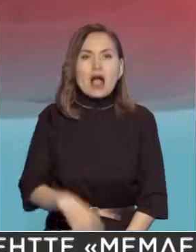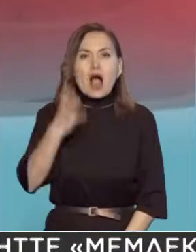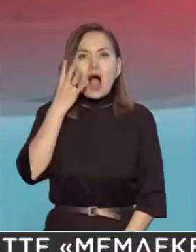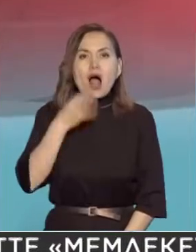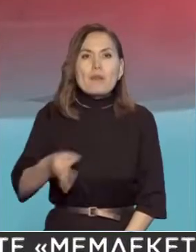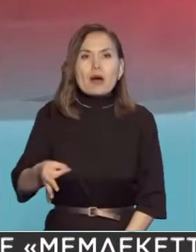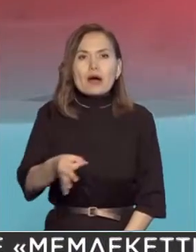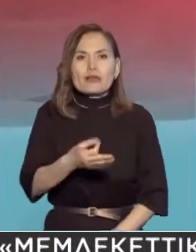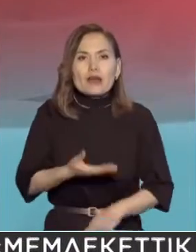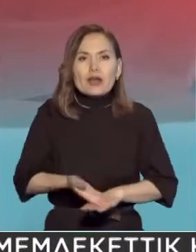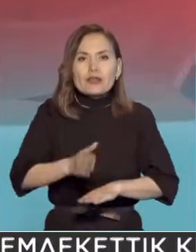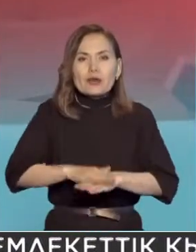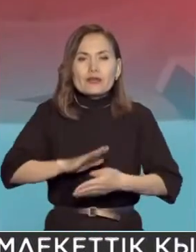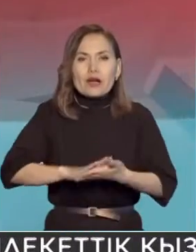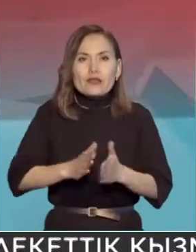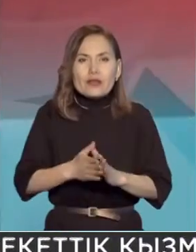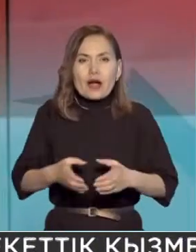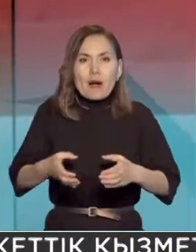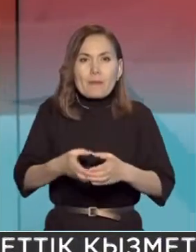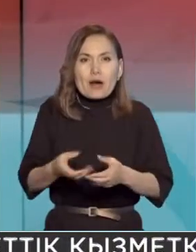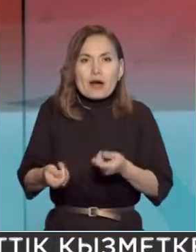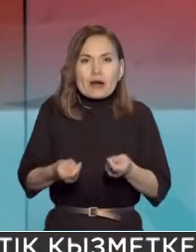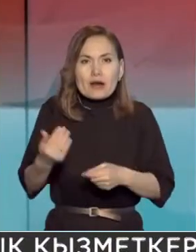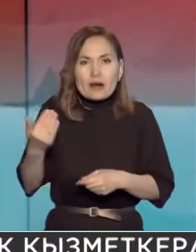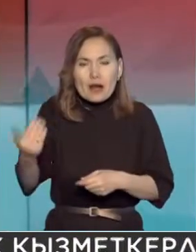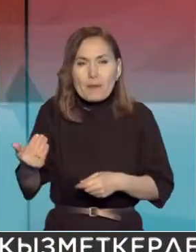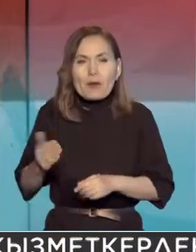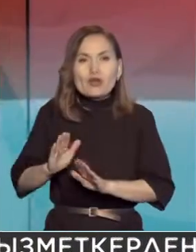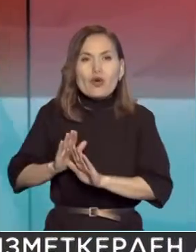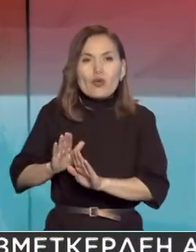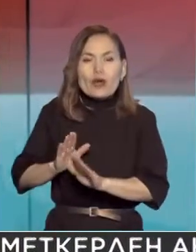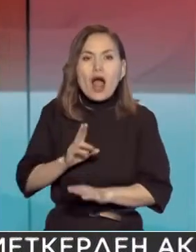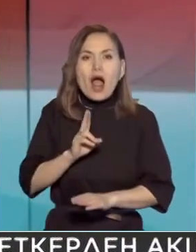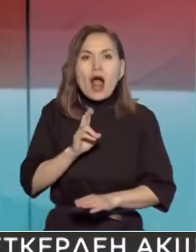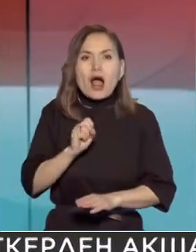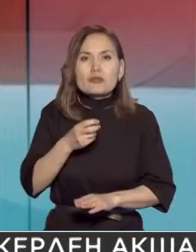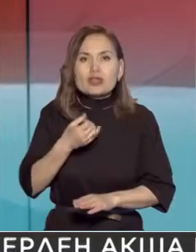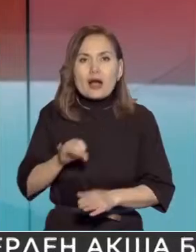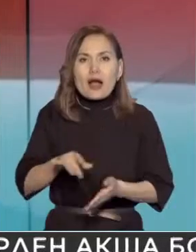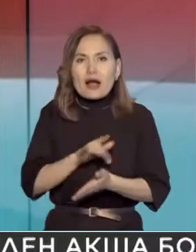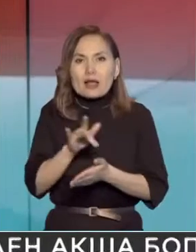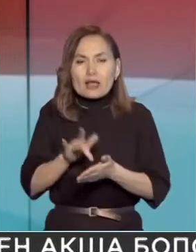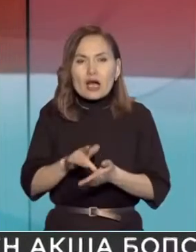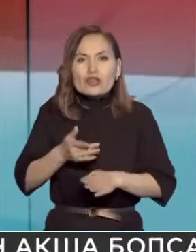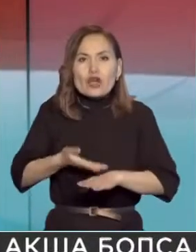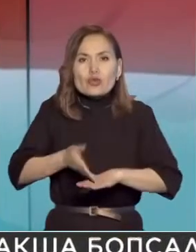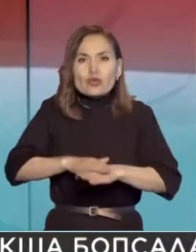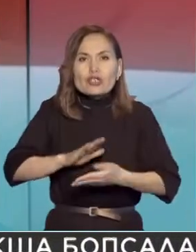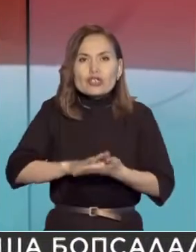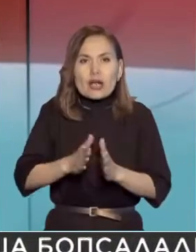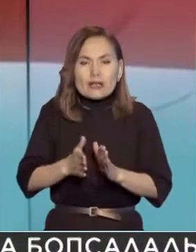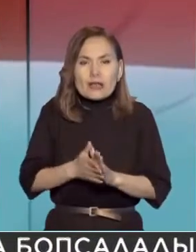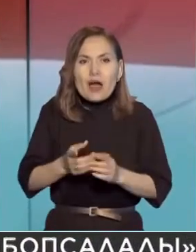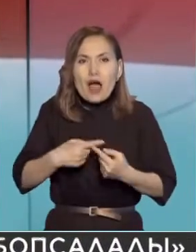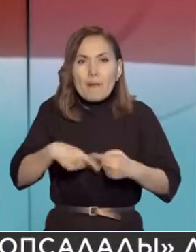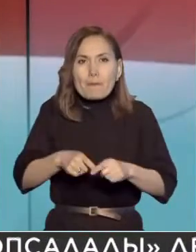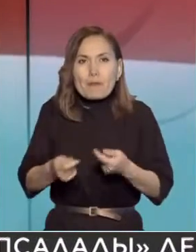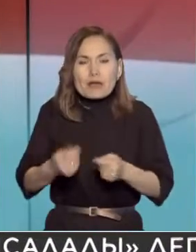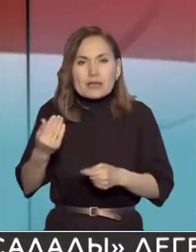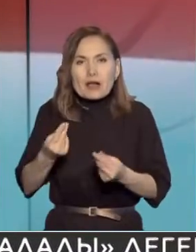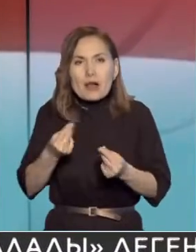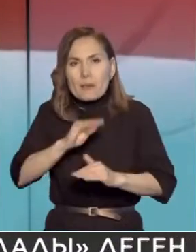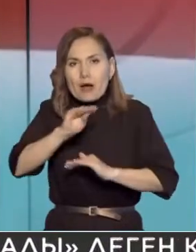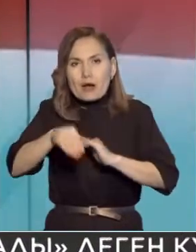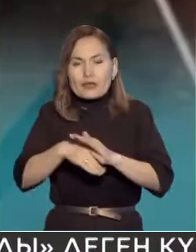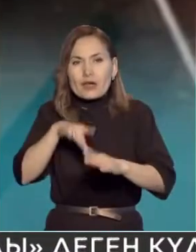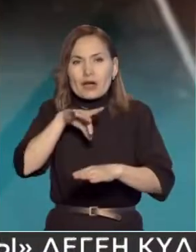Алматы облыстық төтенше жағдайлар департаменті басшысының орынбасары мен Қапшағай қалалық төтенше жағдай басқармасының басшысы пара алды деген күдік келінді. Шенділер